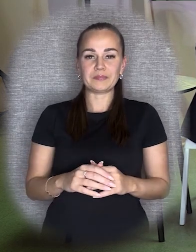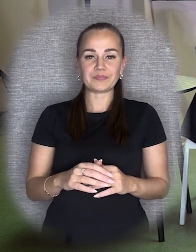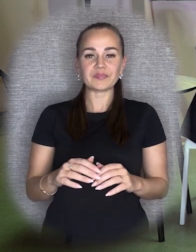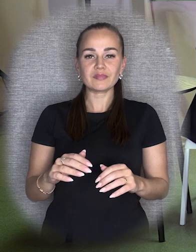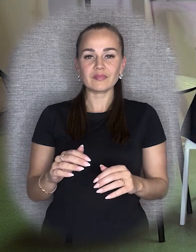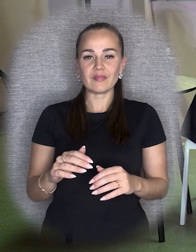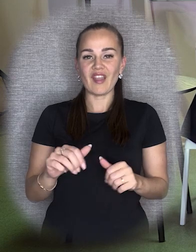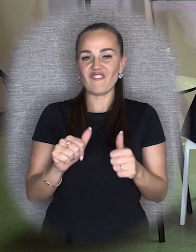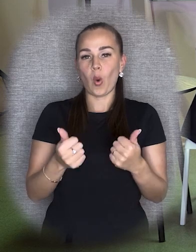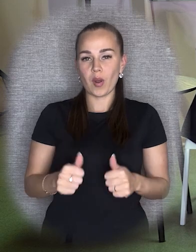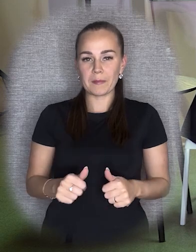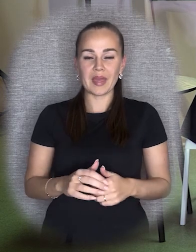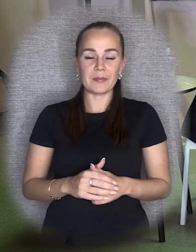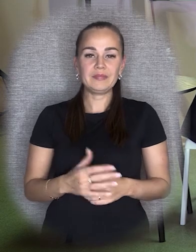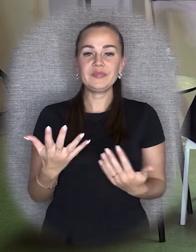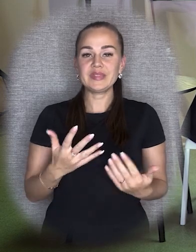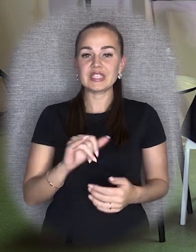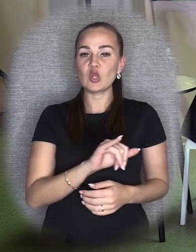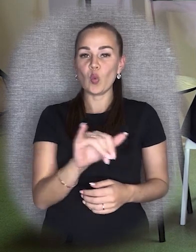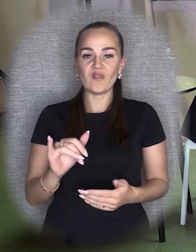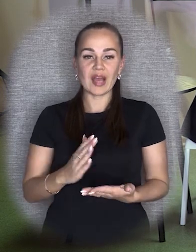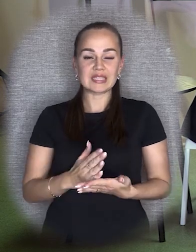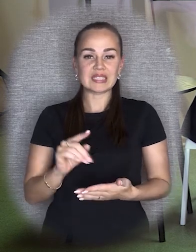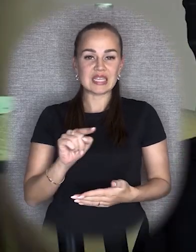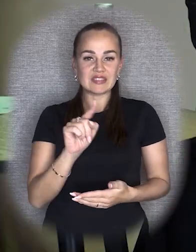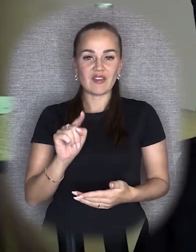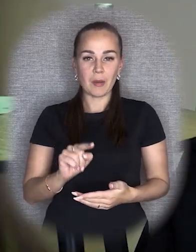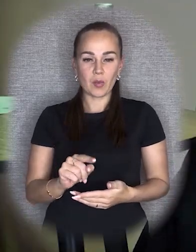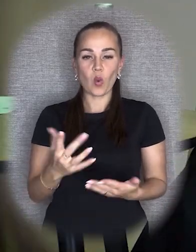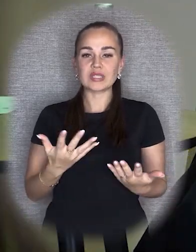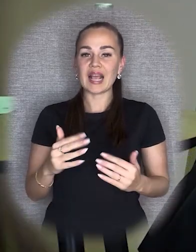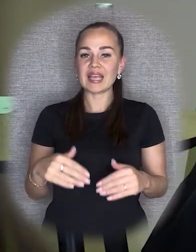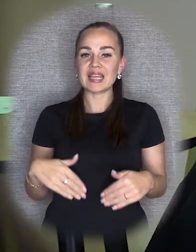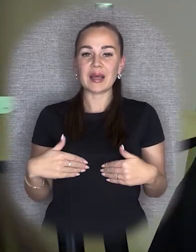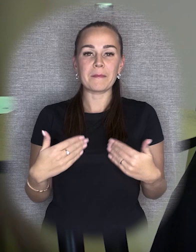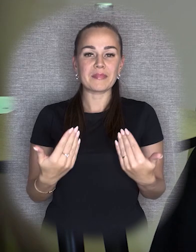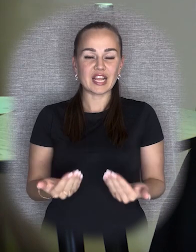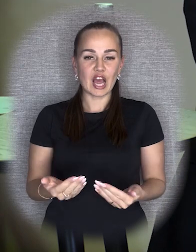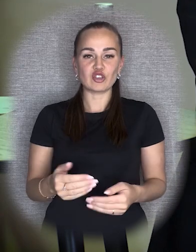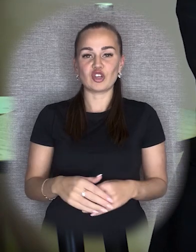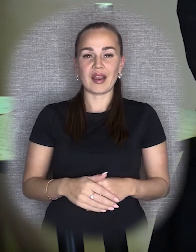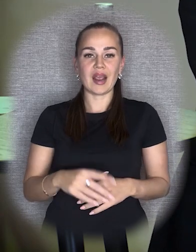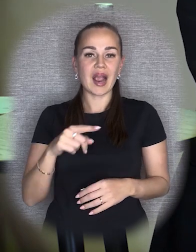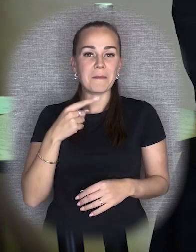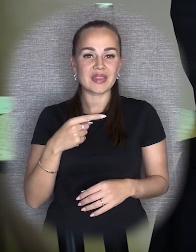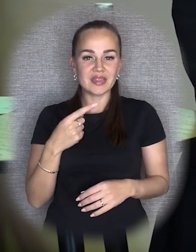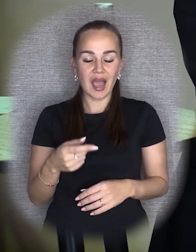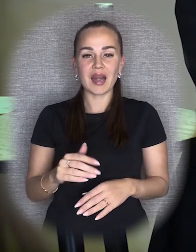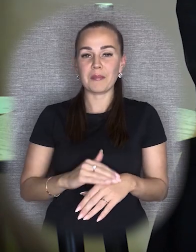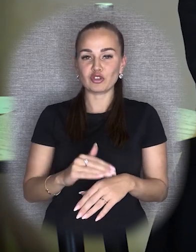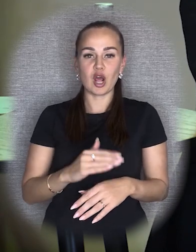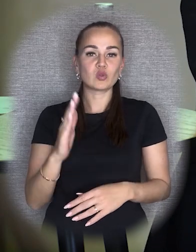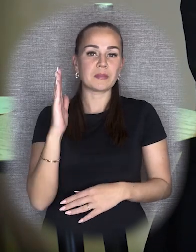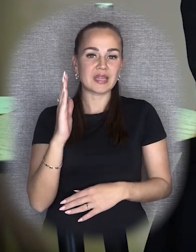формате. Если у вас есть вопросы, какие-то предложения, комментарии, пожалуйста,